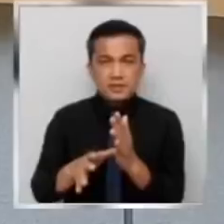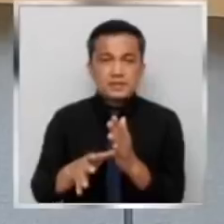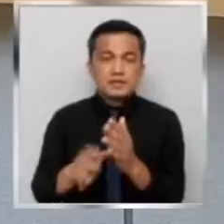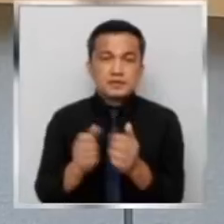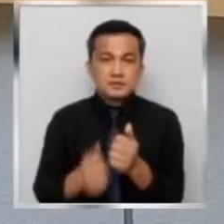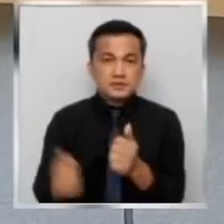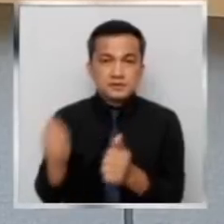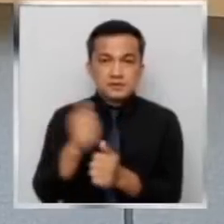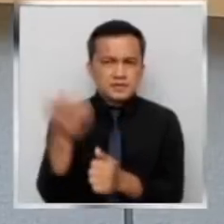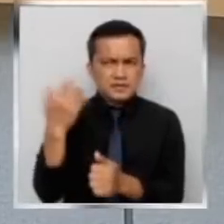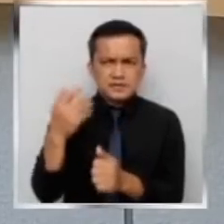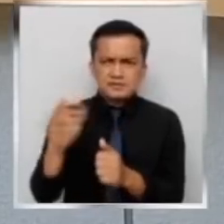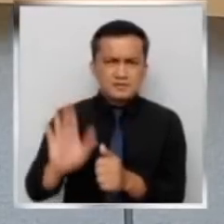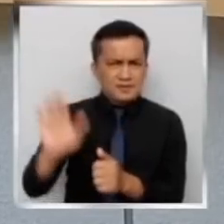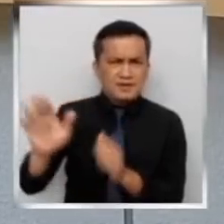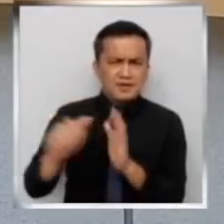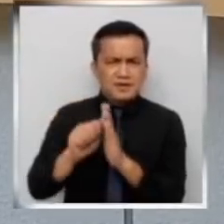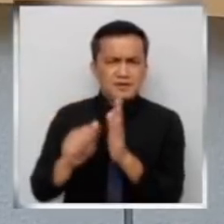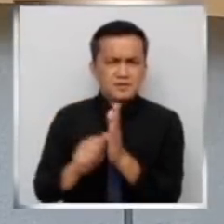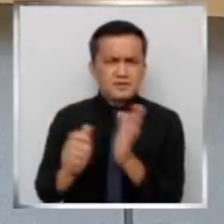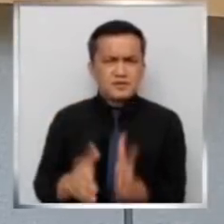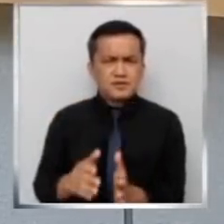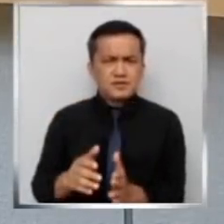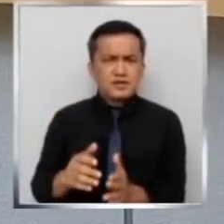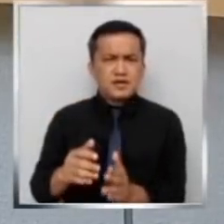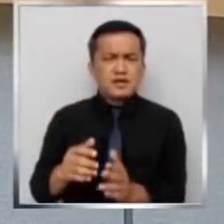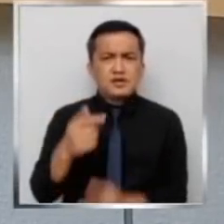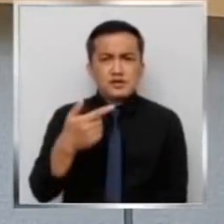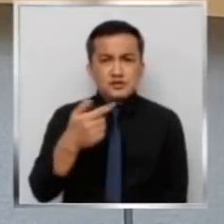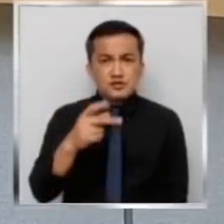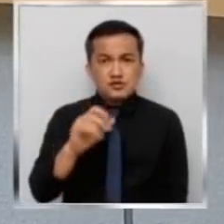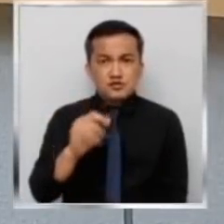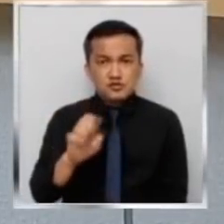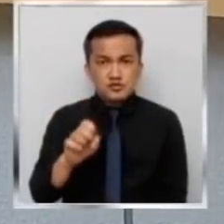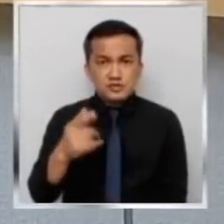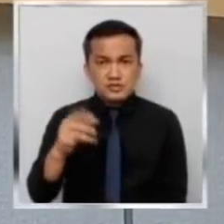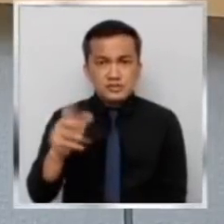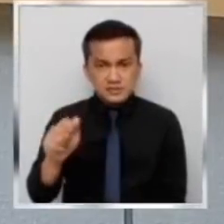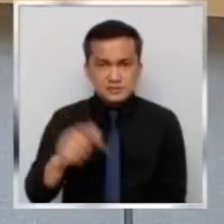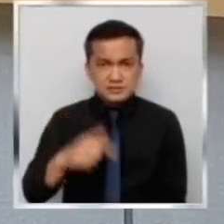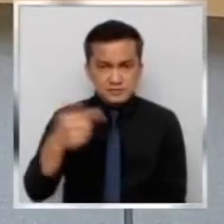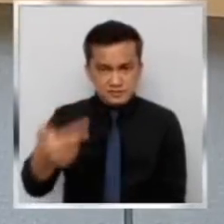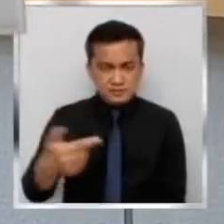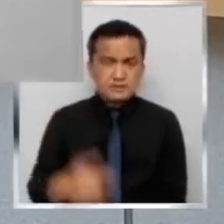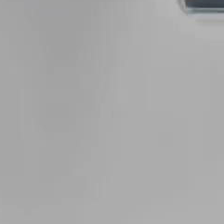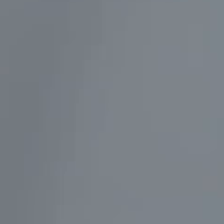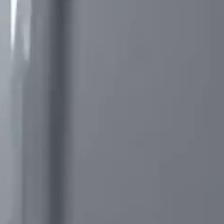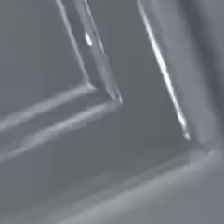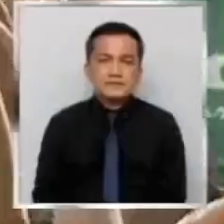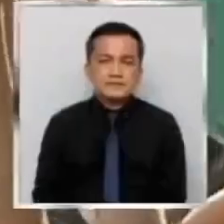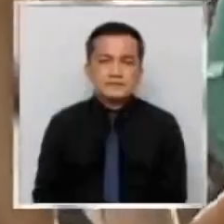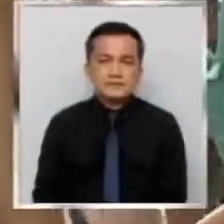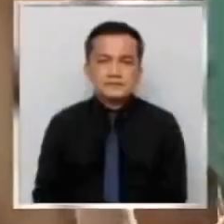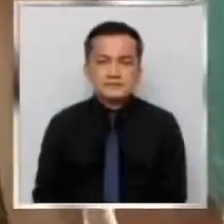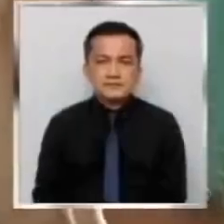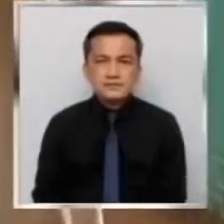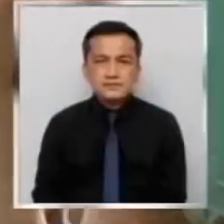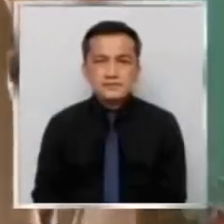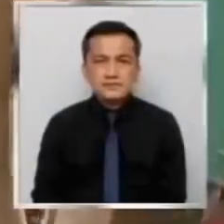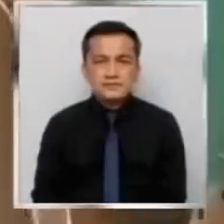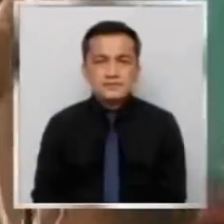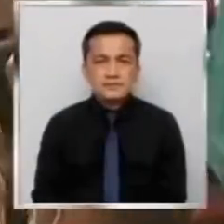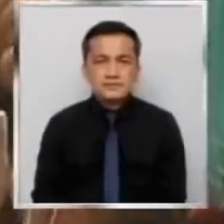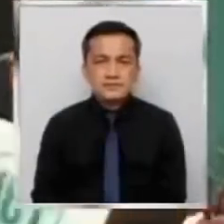Attorney George Garcia. Siya naman tumutok si Russell Simorio ng GMA Regional TV Balitang Amianan.